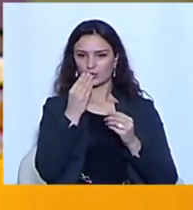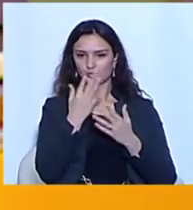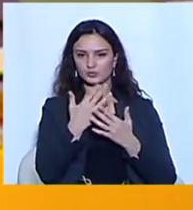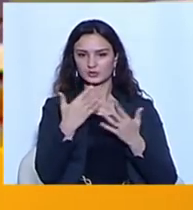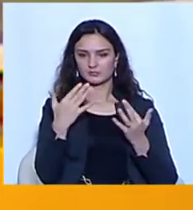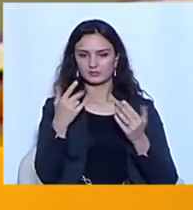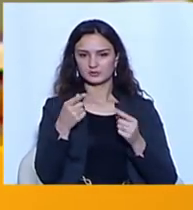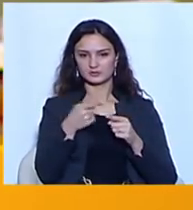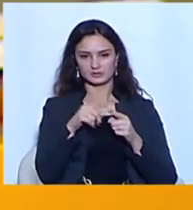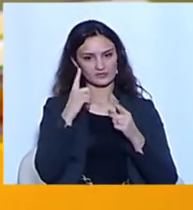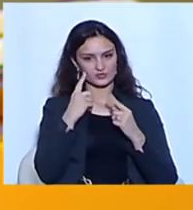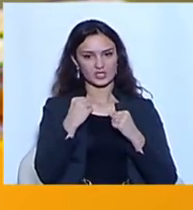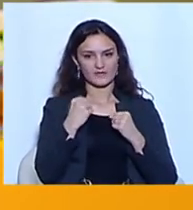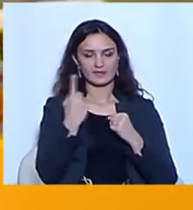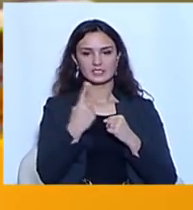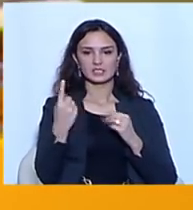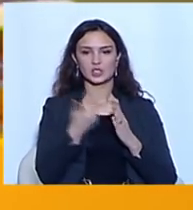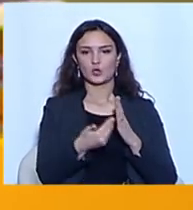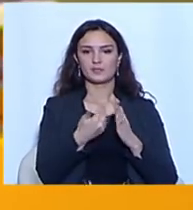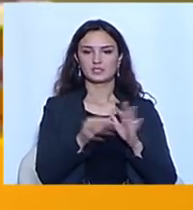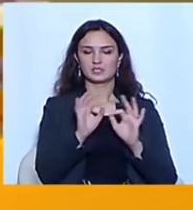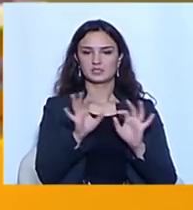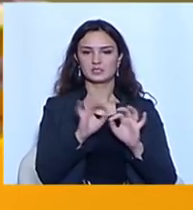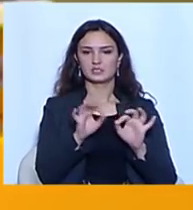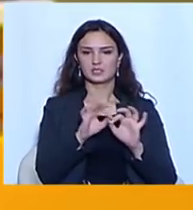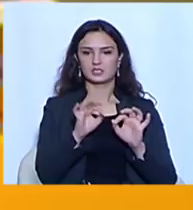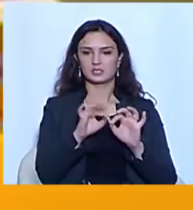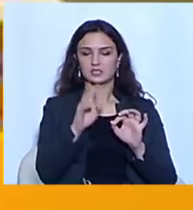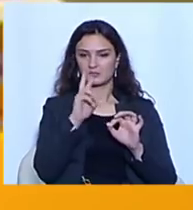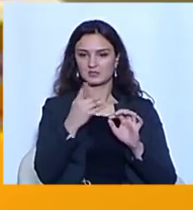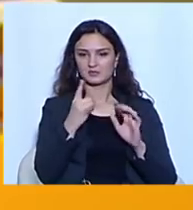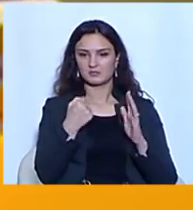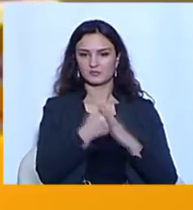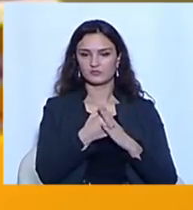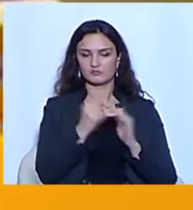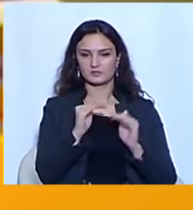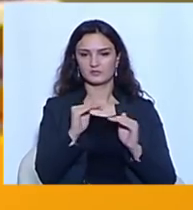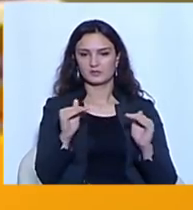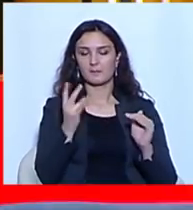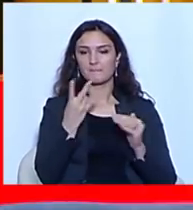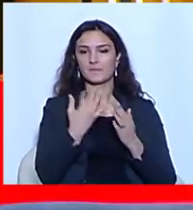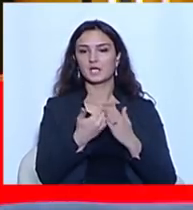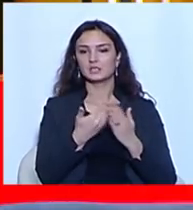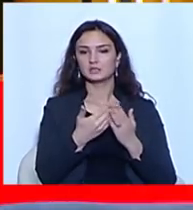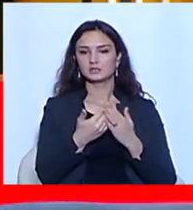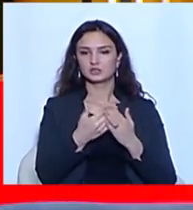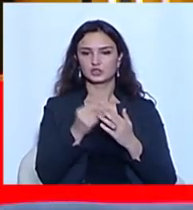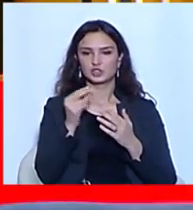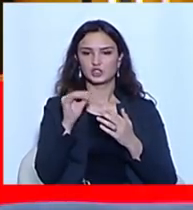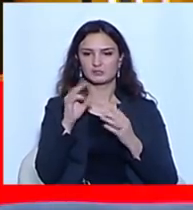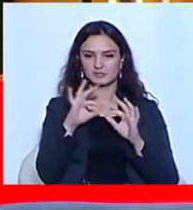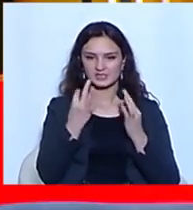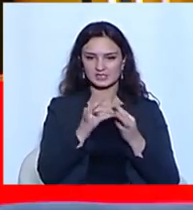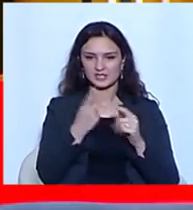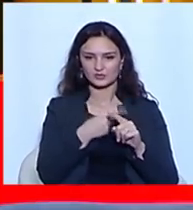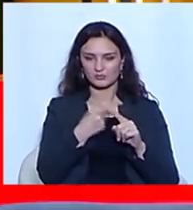პროდუქტებისაგან თავშეკავება არის ერთ-ერთი რეკომენდაცია, რომელიც 3 წლამდე ასაკის ბავშვებისთვის უნდა გავითვალისწინოთ. მაგალითად, ჩიფს ები,